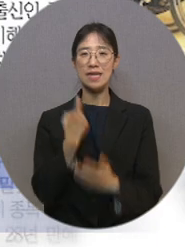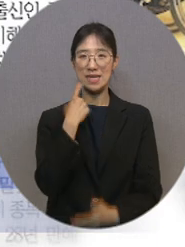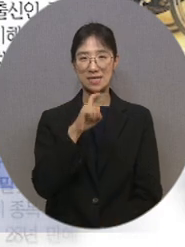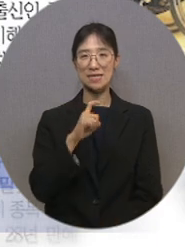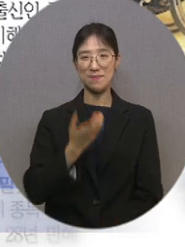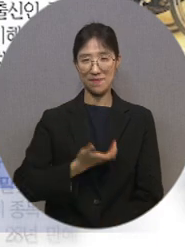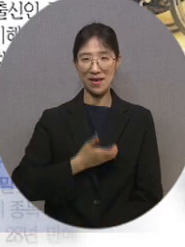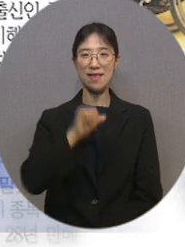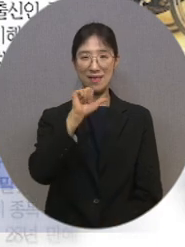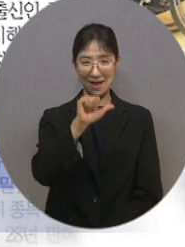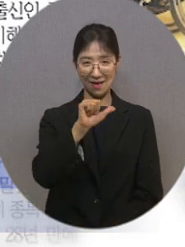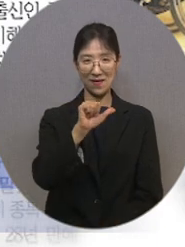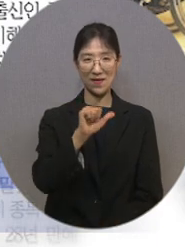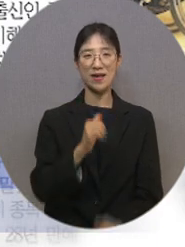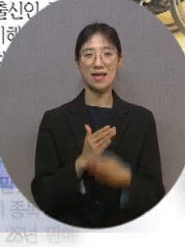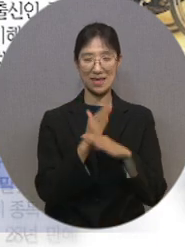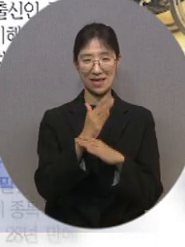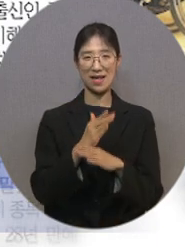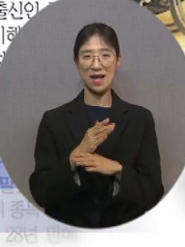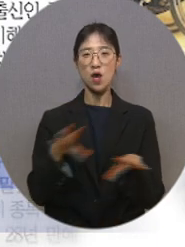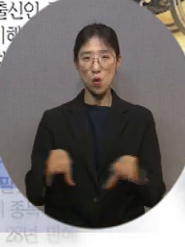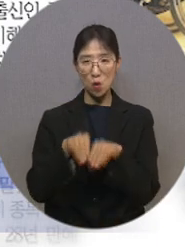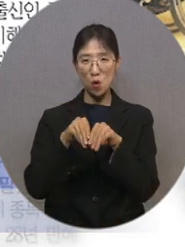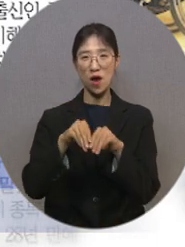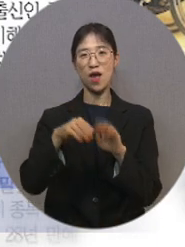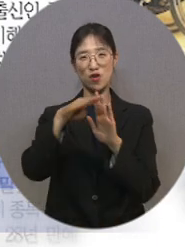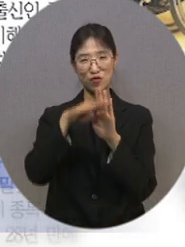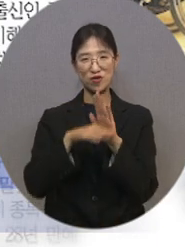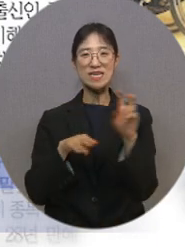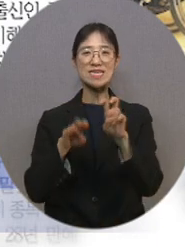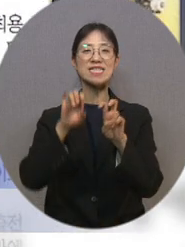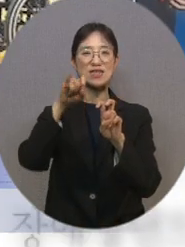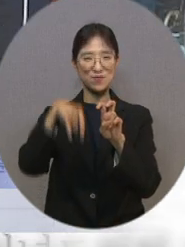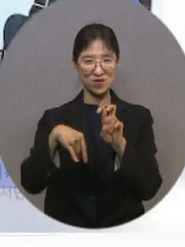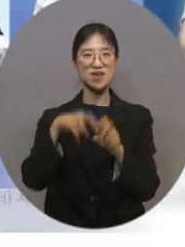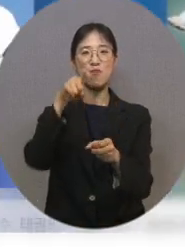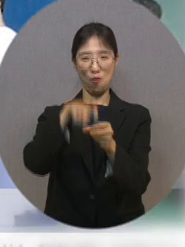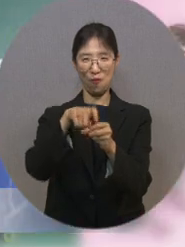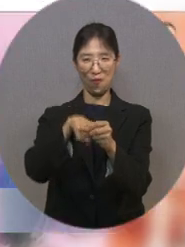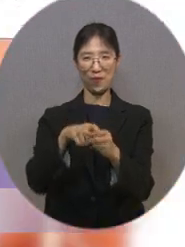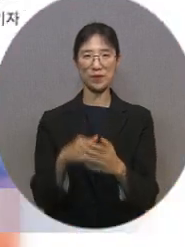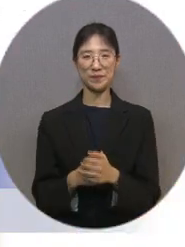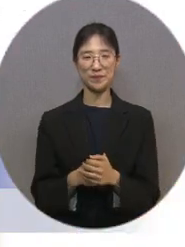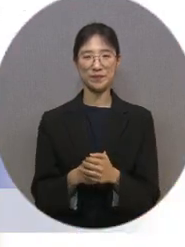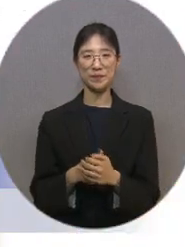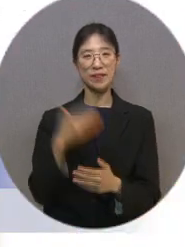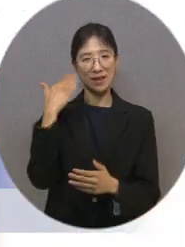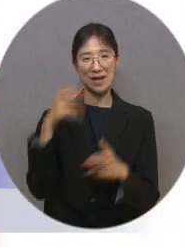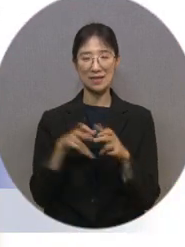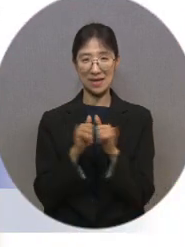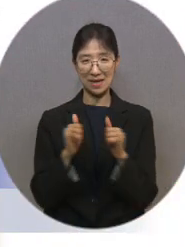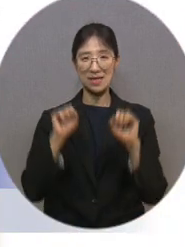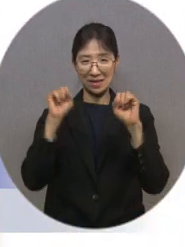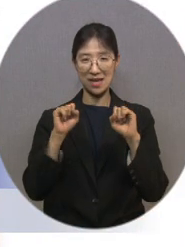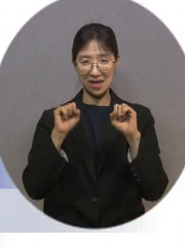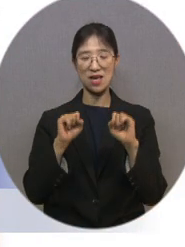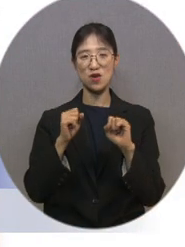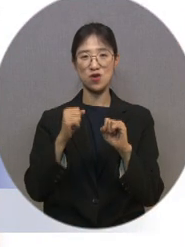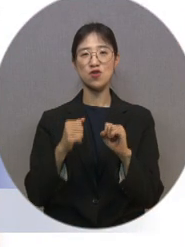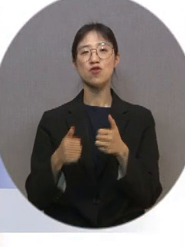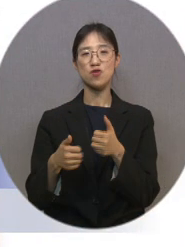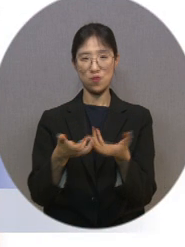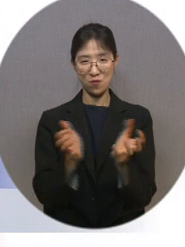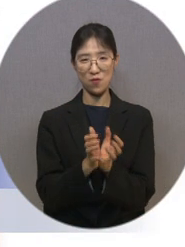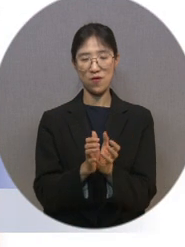5개 이상, 종합순위 20위권 진입을 목표로 하고 있습니다. 한편 대한장애인체육회는 개막 14일